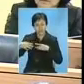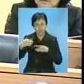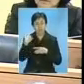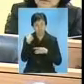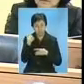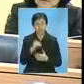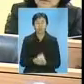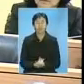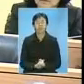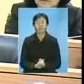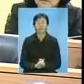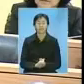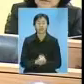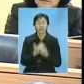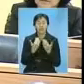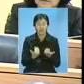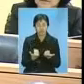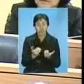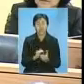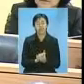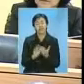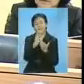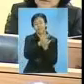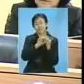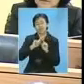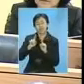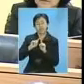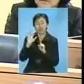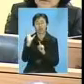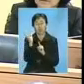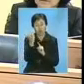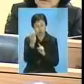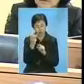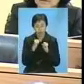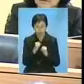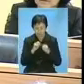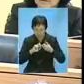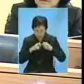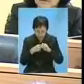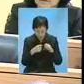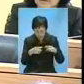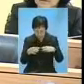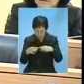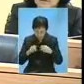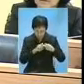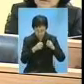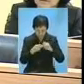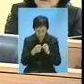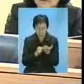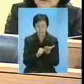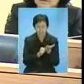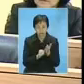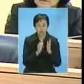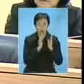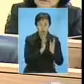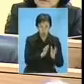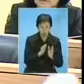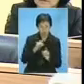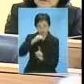วันนี้ทั้งโลกกำลังไปสู่การแก้ไขความขัดแย้งระหว่างมนุษย์กับสิ่งแวดล้อมค่ะ